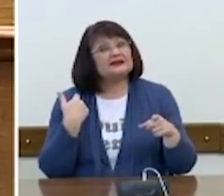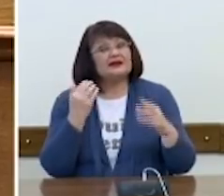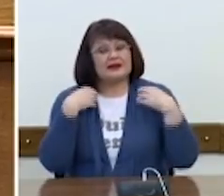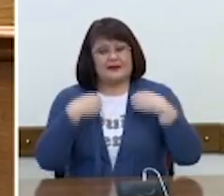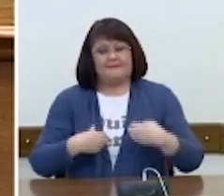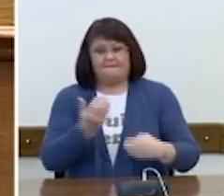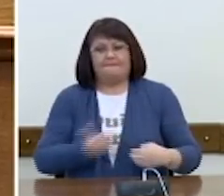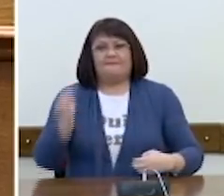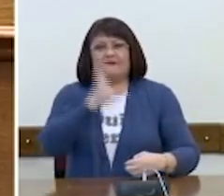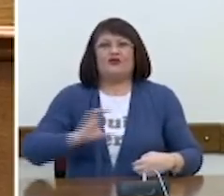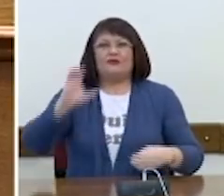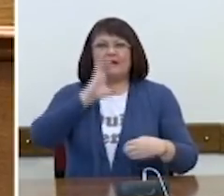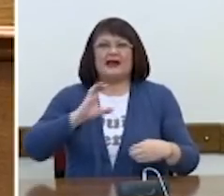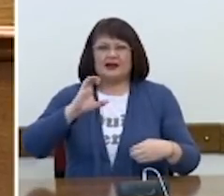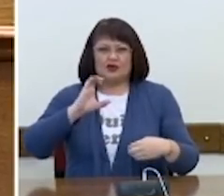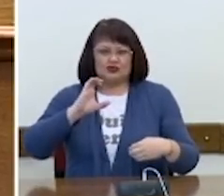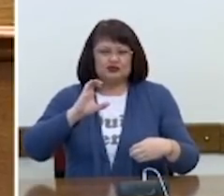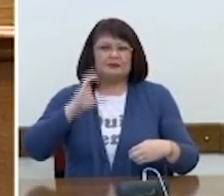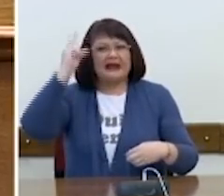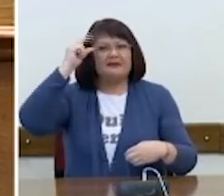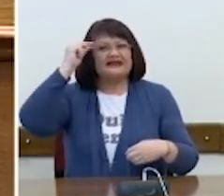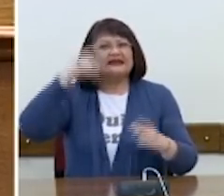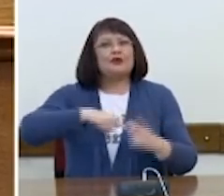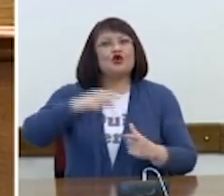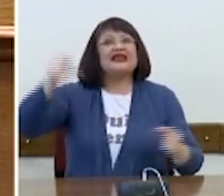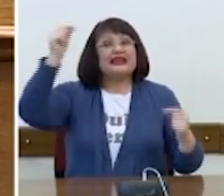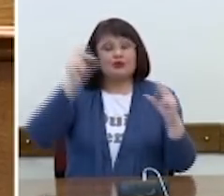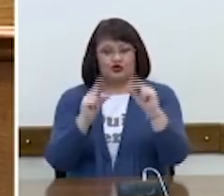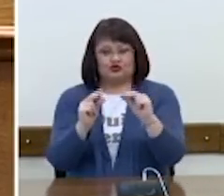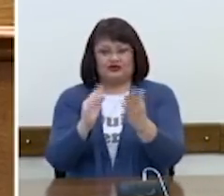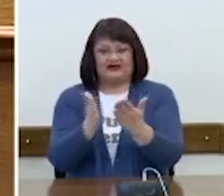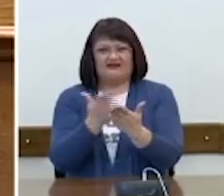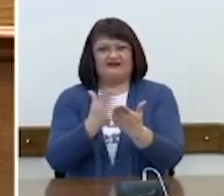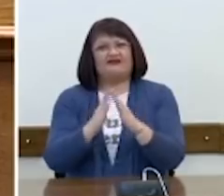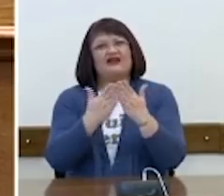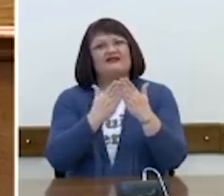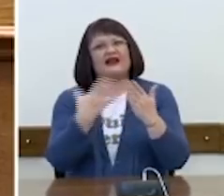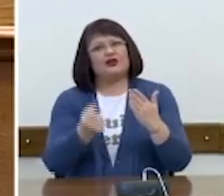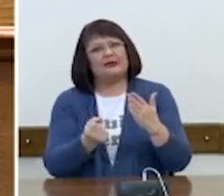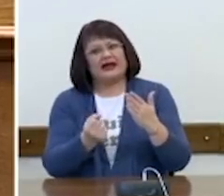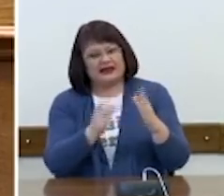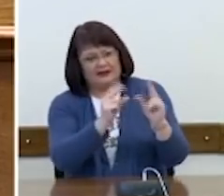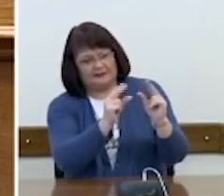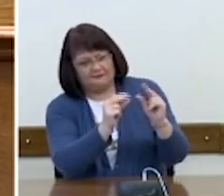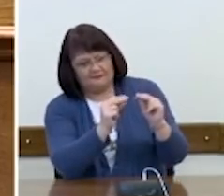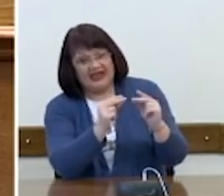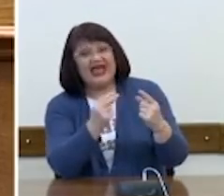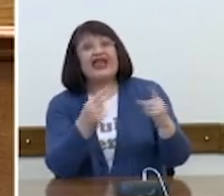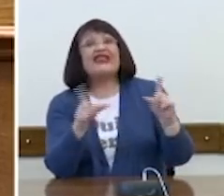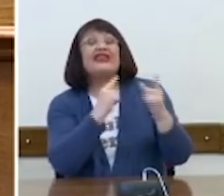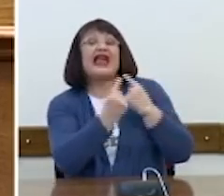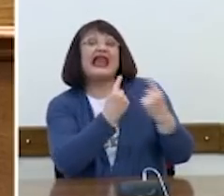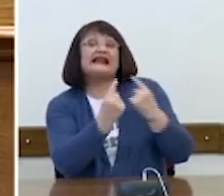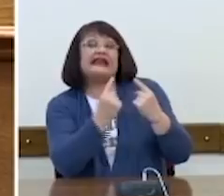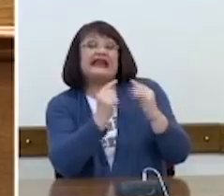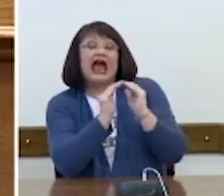Πανεπιστημίου Κύπρου Κώστα Γουλιάμο, που έχει εκδοθεί σε βιβλίο στη Διαλεκτική της Αρμονίας, το οποίο, αν και αναφέρεται